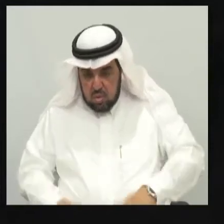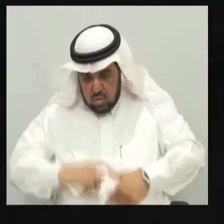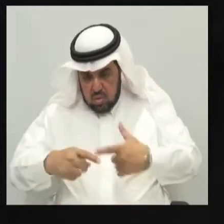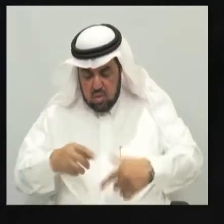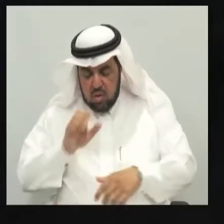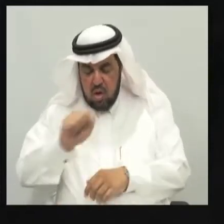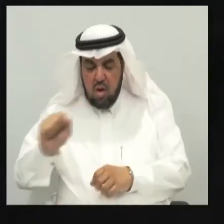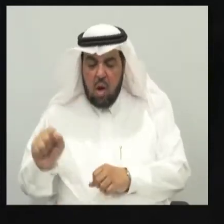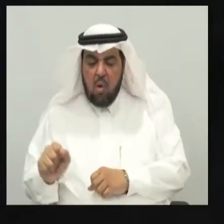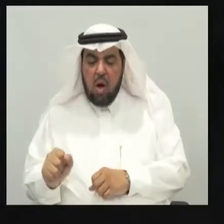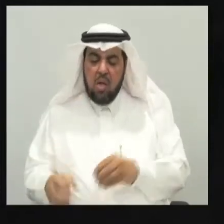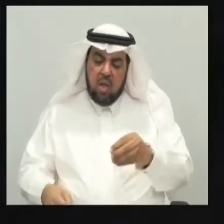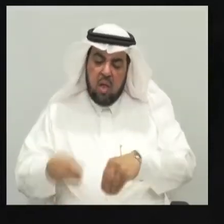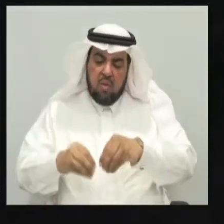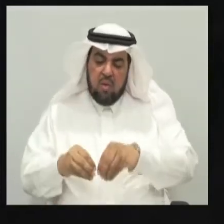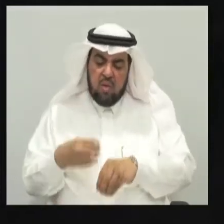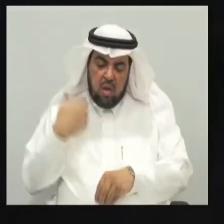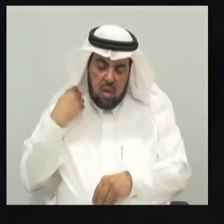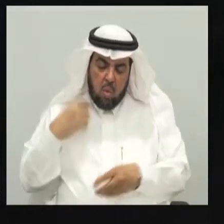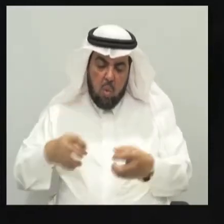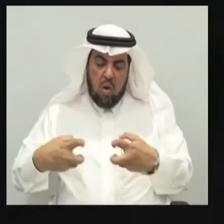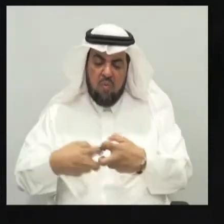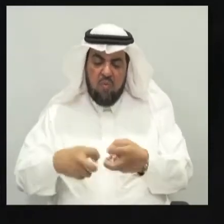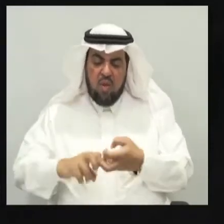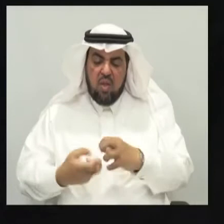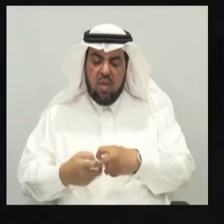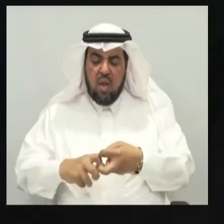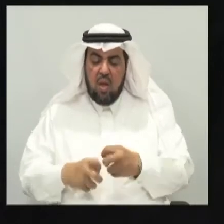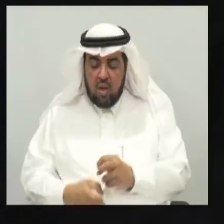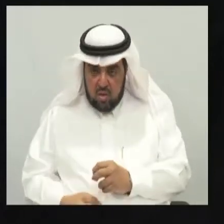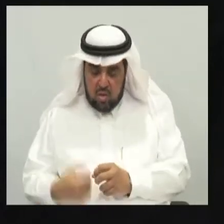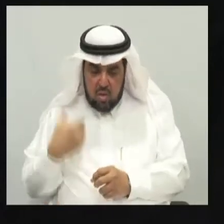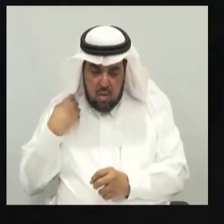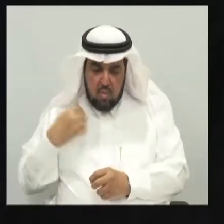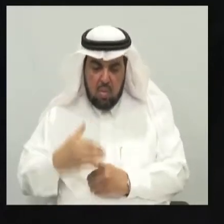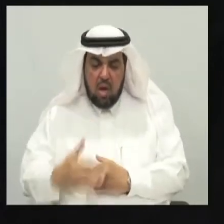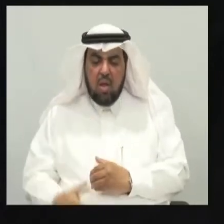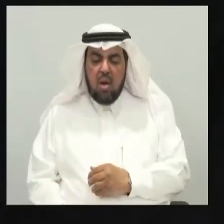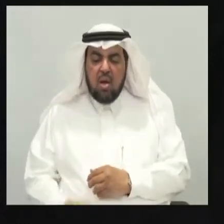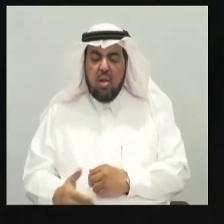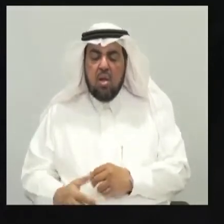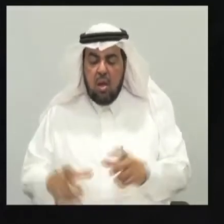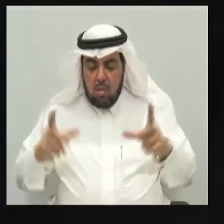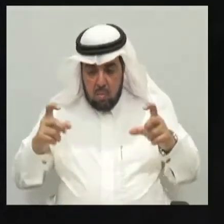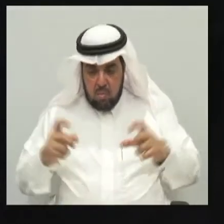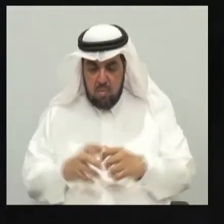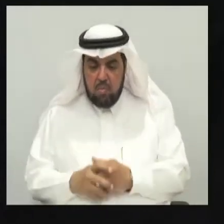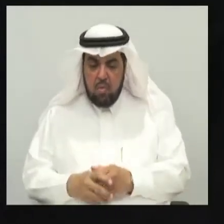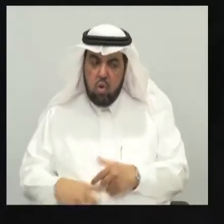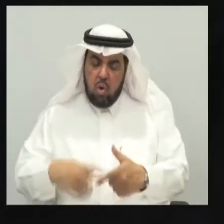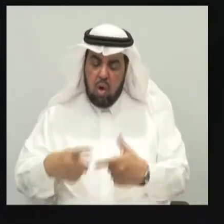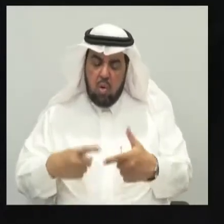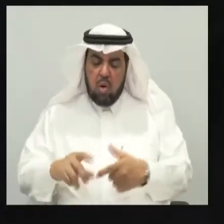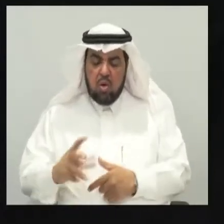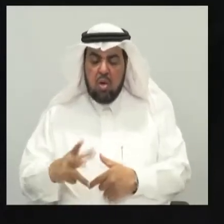والكيميائية، لكن هي حقيقة تترتب بنمط معين بحيث تتم بصورة ماذا؟ بصورة دورية،